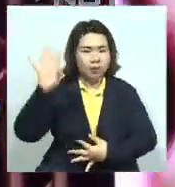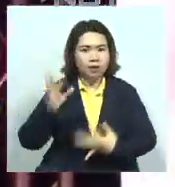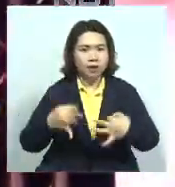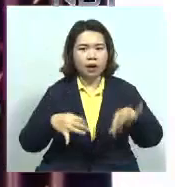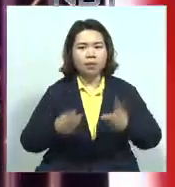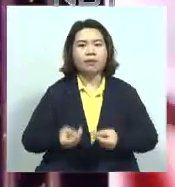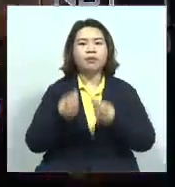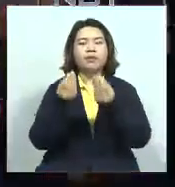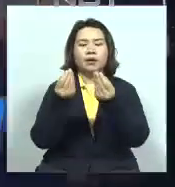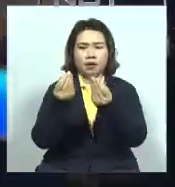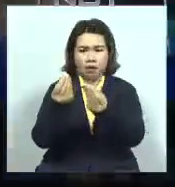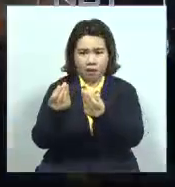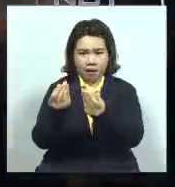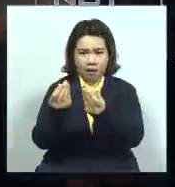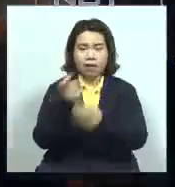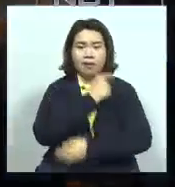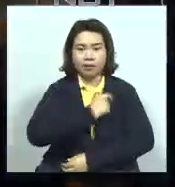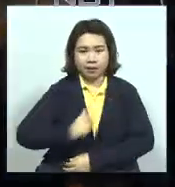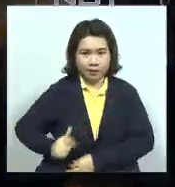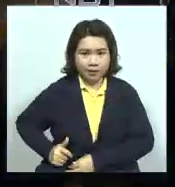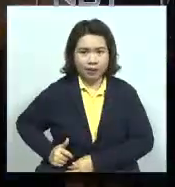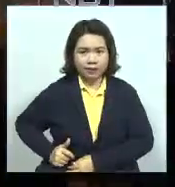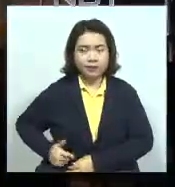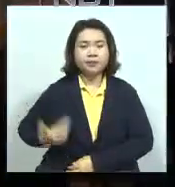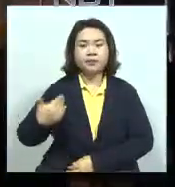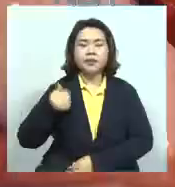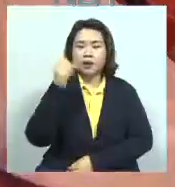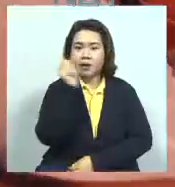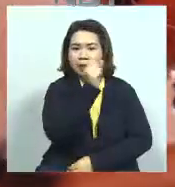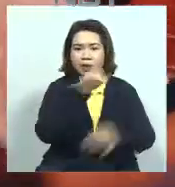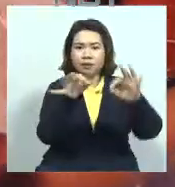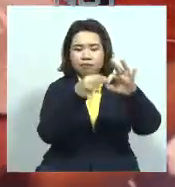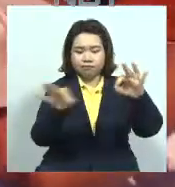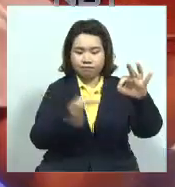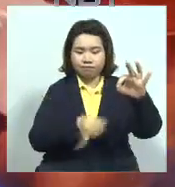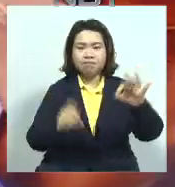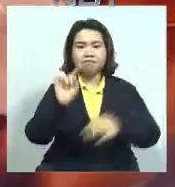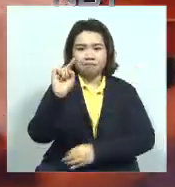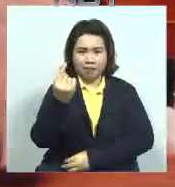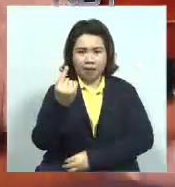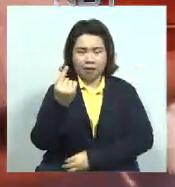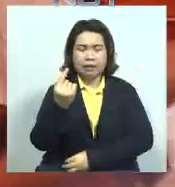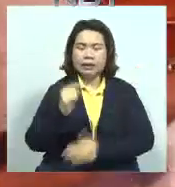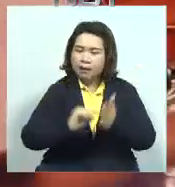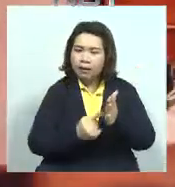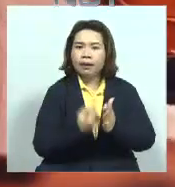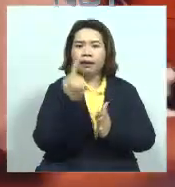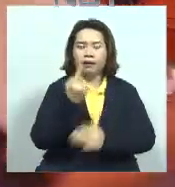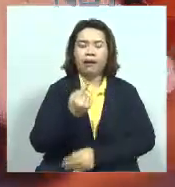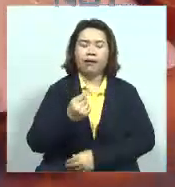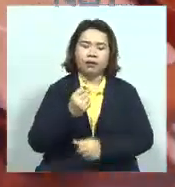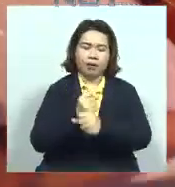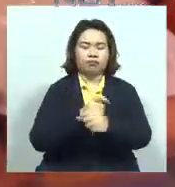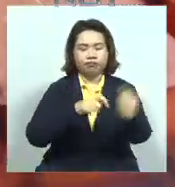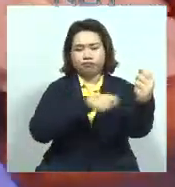ถวายถวยราชน้อมจอมราชาประกอบบทเพลงที่แต่งขึ้นเพื่อแสดงเป็นครั้งแรกบนเวทีในงานมห